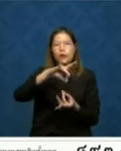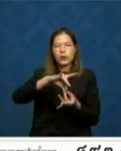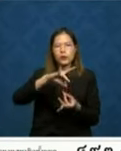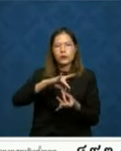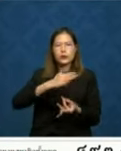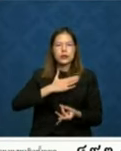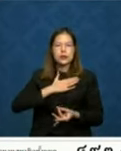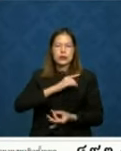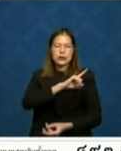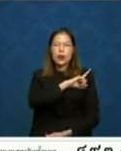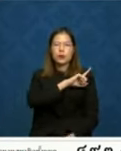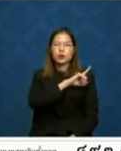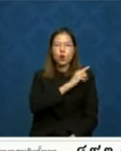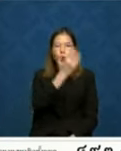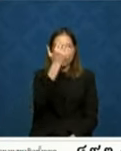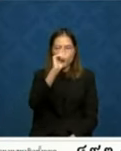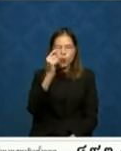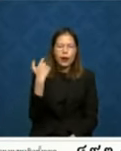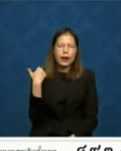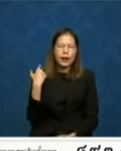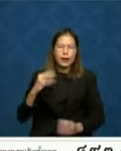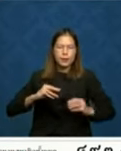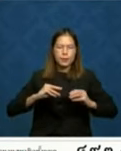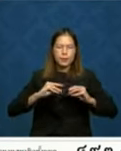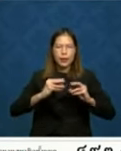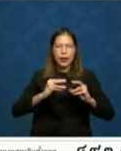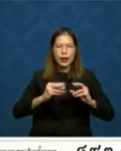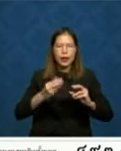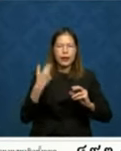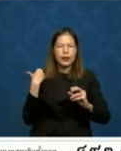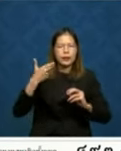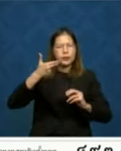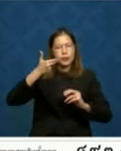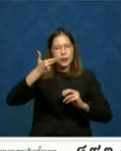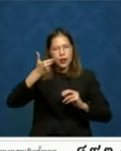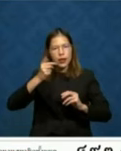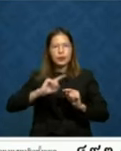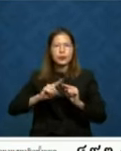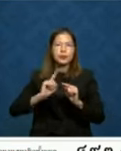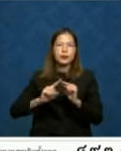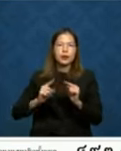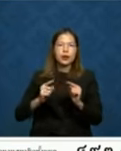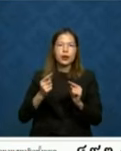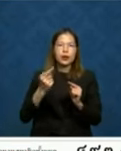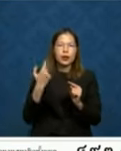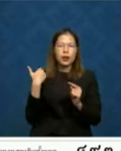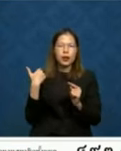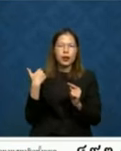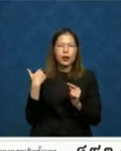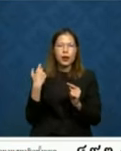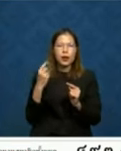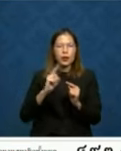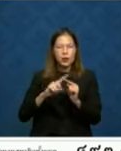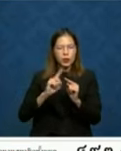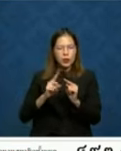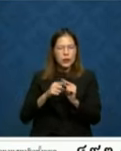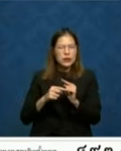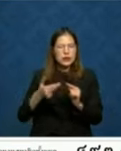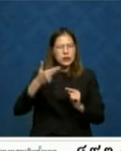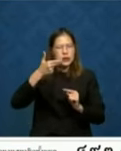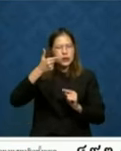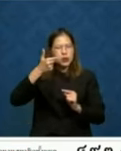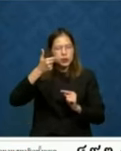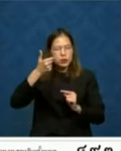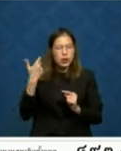ะเพราะการแบนส่วนผสมในส่วนของน้ำตาลเมนทอลชะเอมเนี่ยค่ะจะทำให้รสชาติของบุห